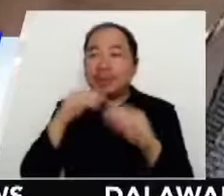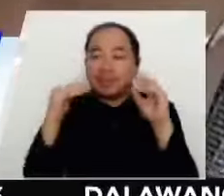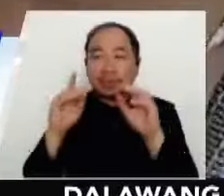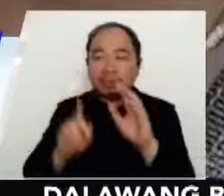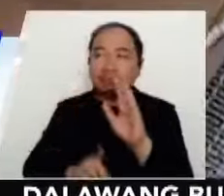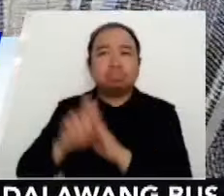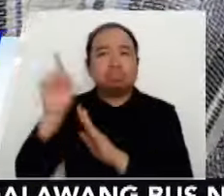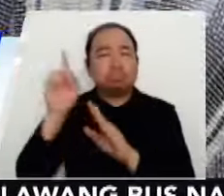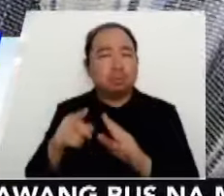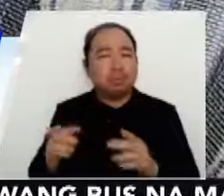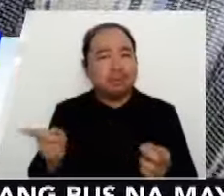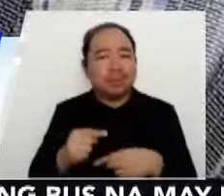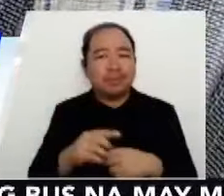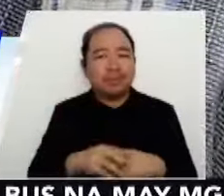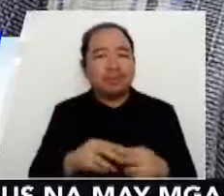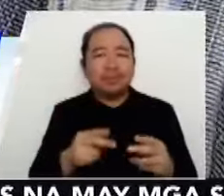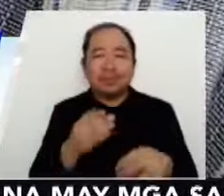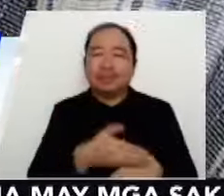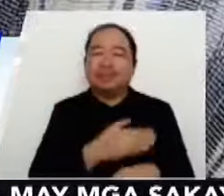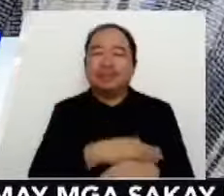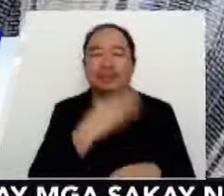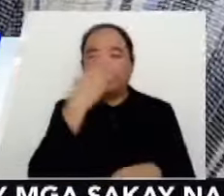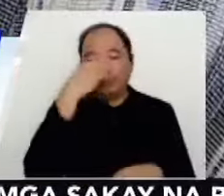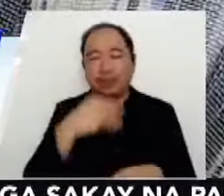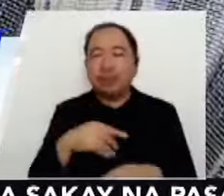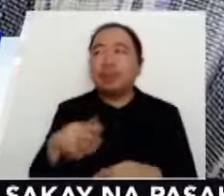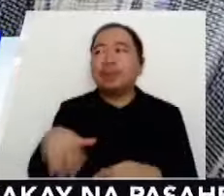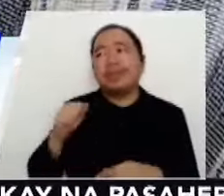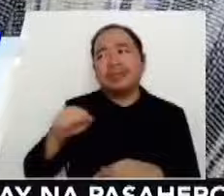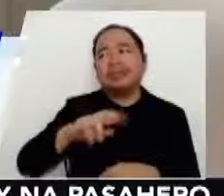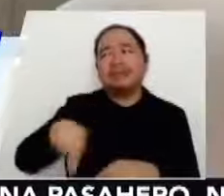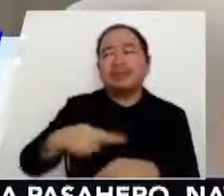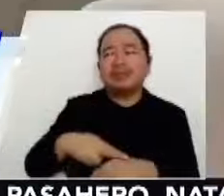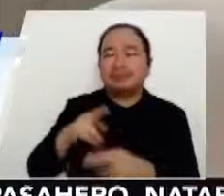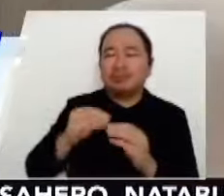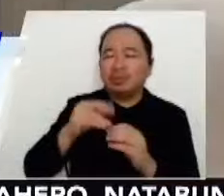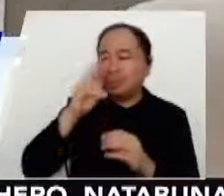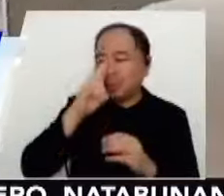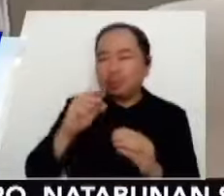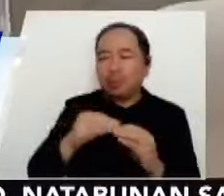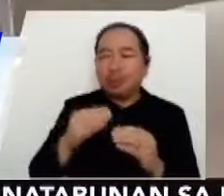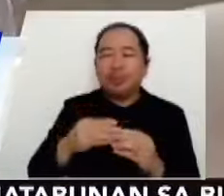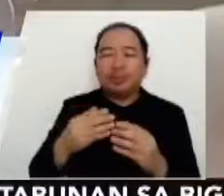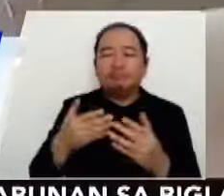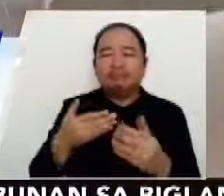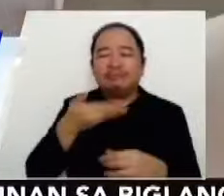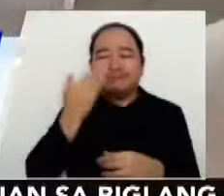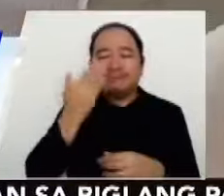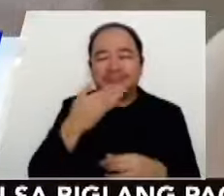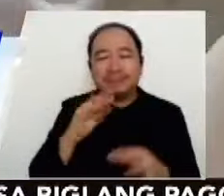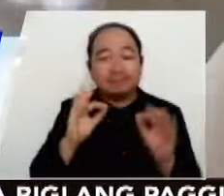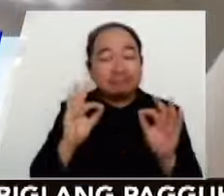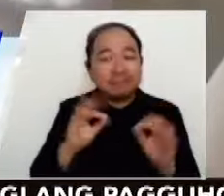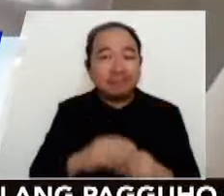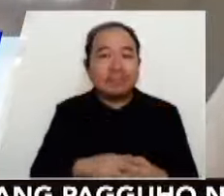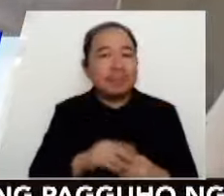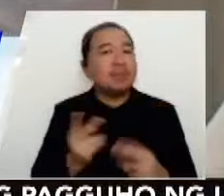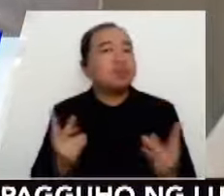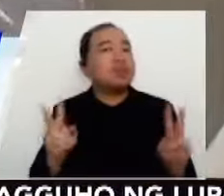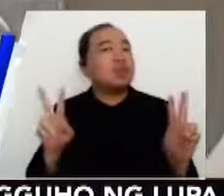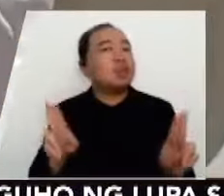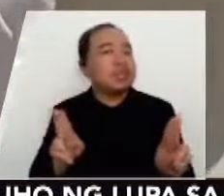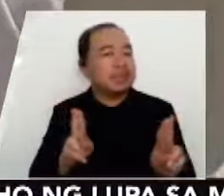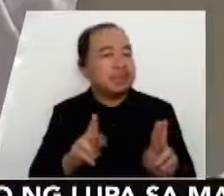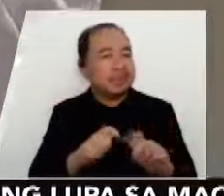Siyempre, siyempre gumanda. Siyempre, gumapo. Mas lalong bumango. At bilang love teams, may regalo kaagad